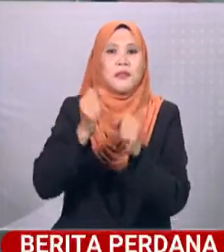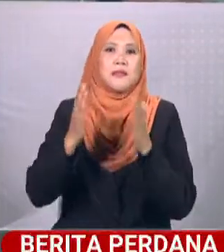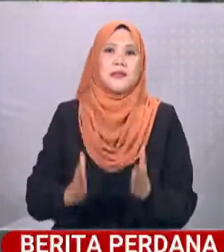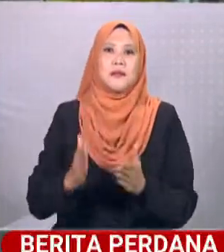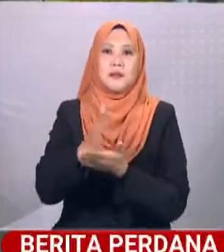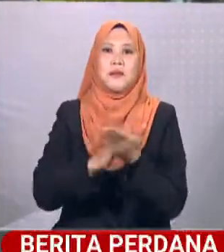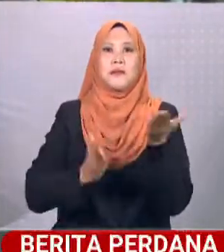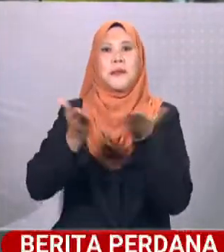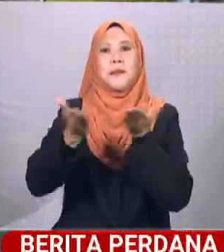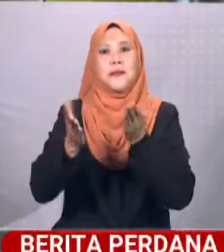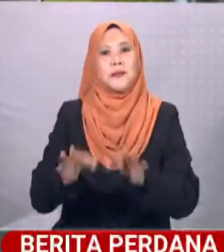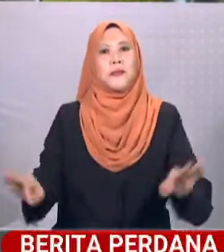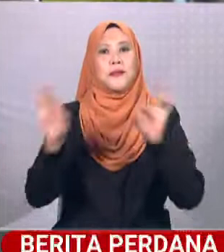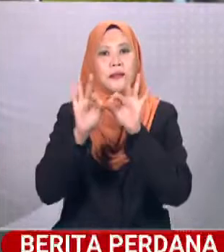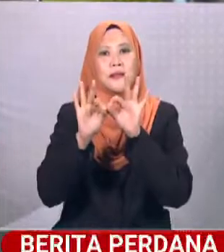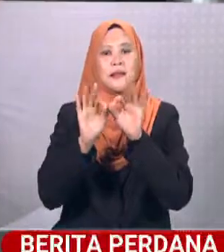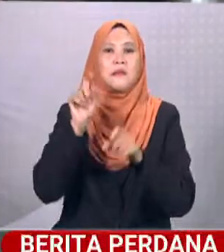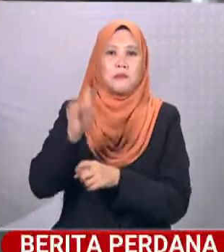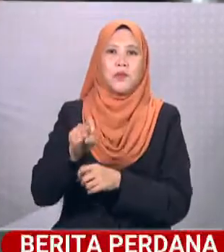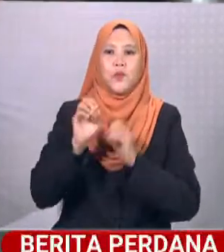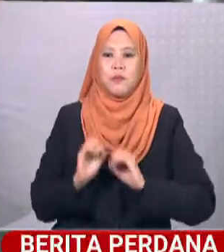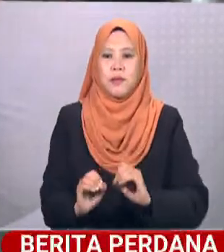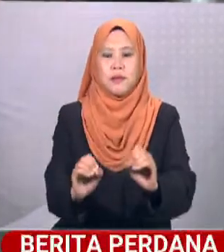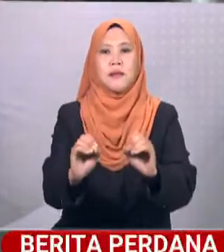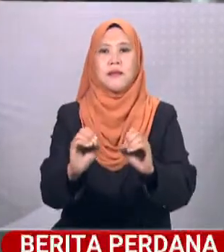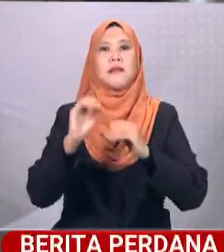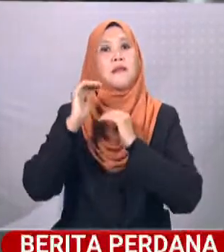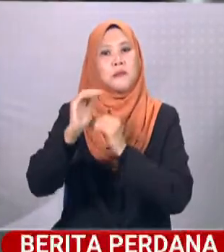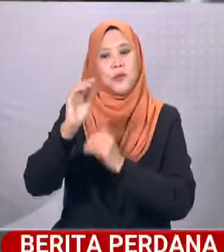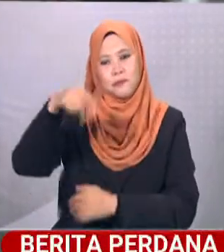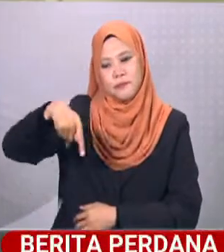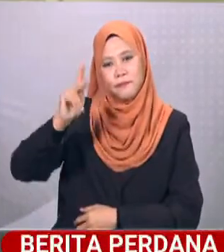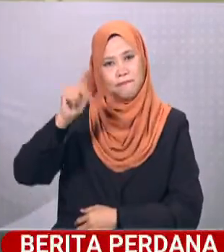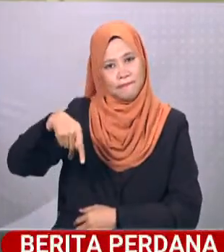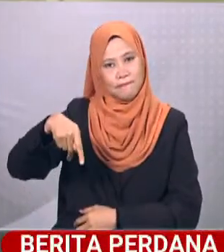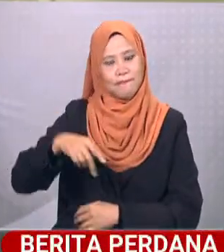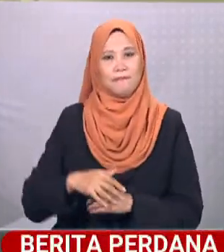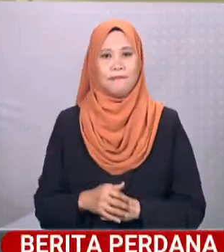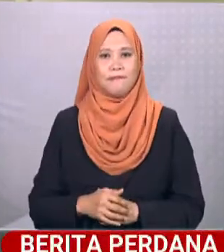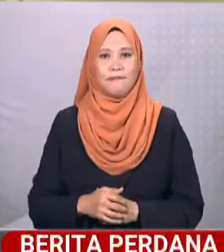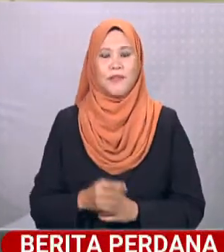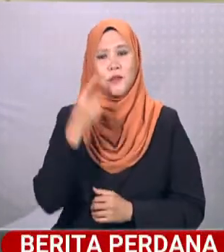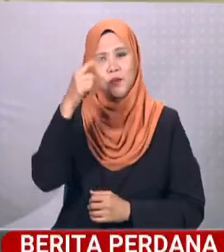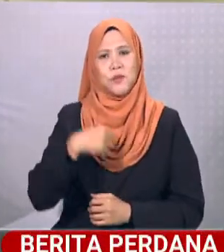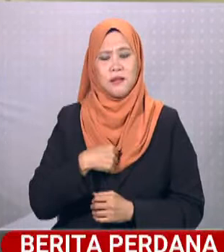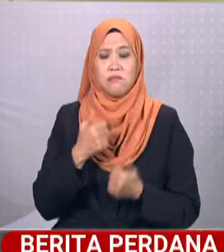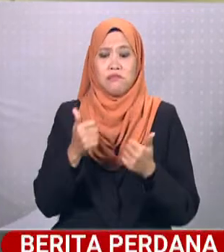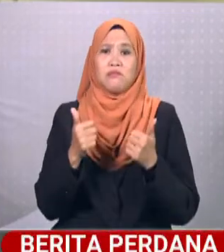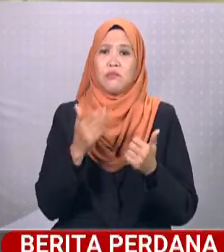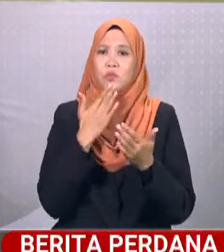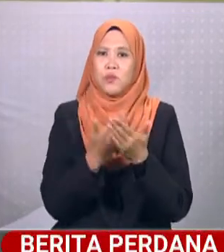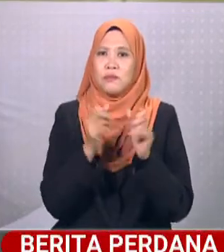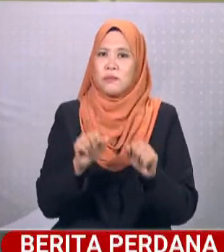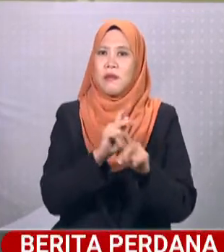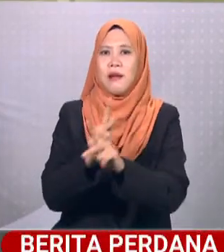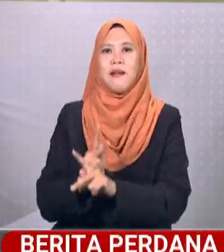bagi sektor perkhidmatan penting yang perlu beroperasi sepanjang tempoh PKP. Bagi saya baguslah macam ni supaya kita boleh